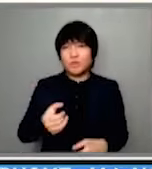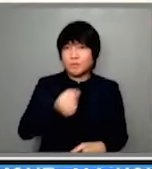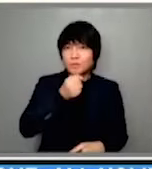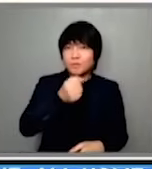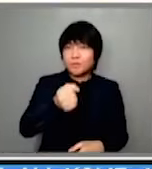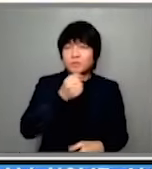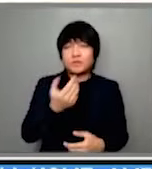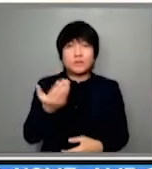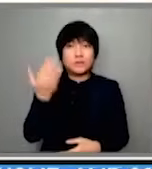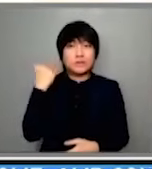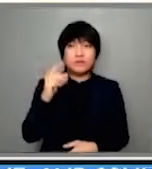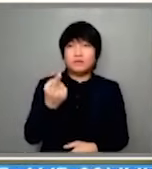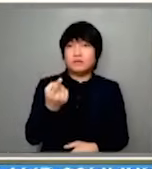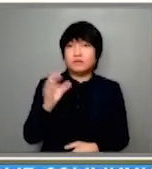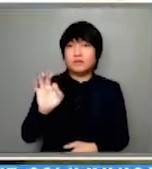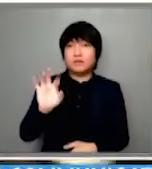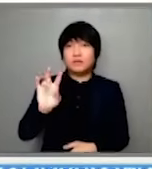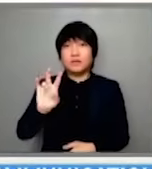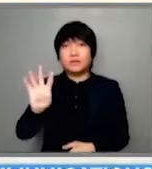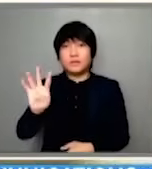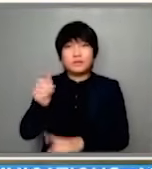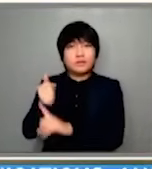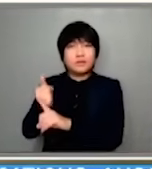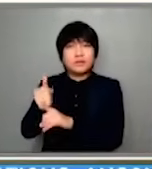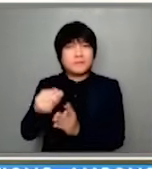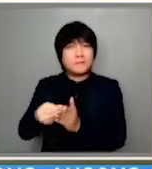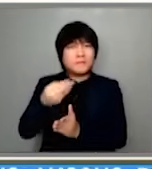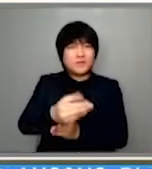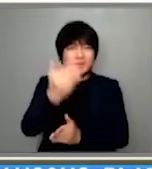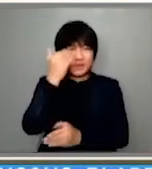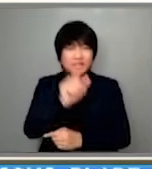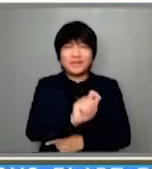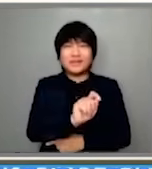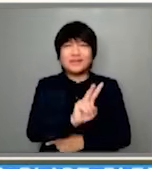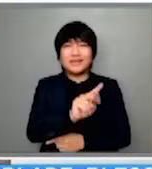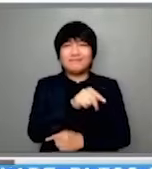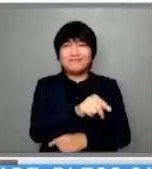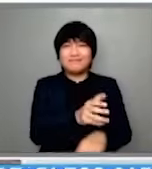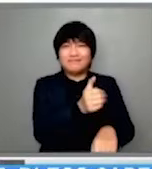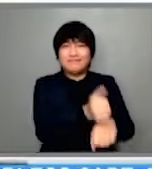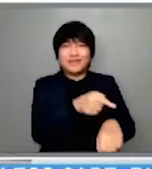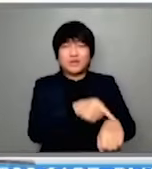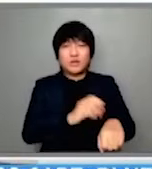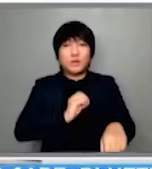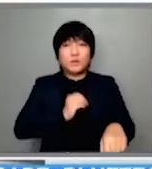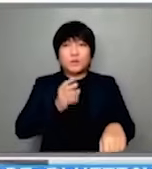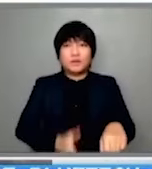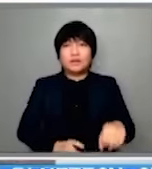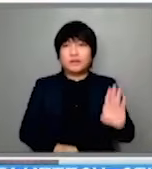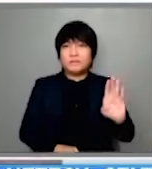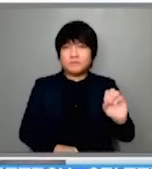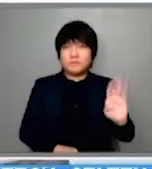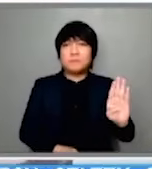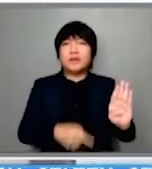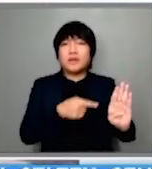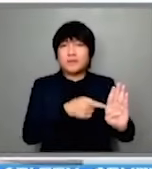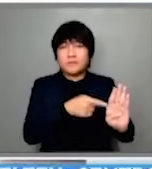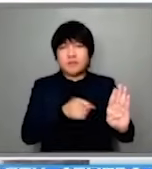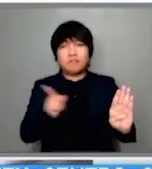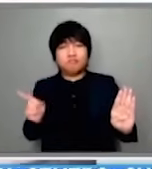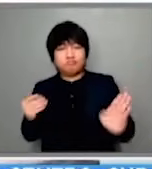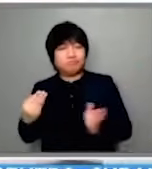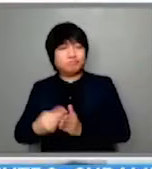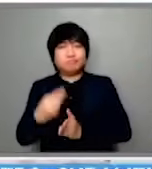1974 nang kanyang bilhin ang isang naghihingalong TV station mula kay Bob Stewart, kasama ng kanyang partners na sina Gilberto Duavit